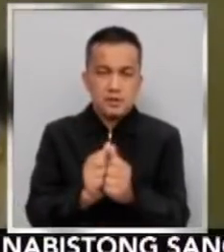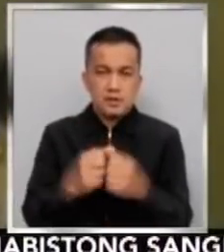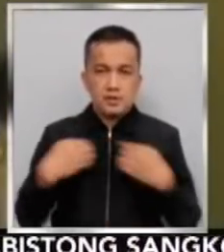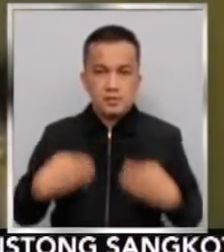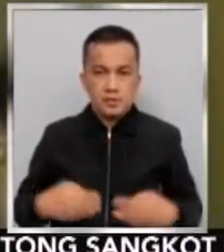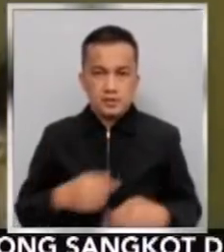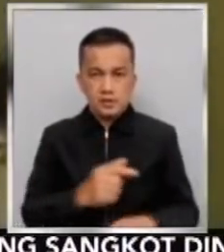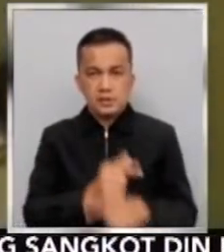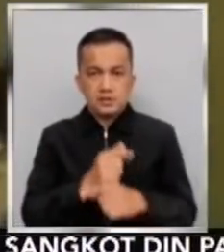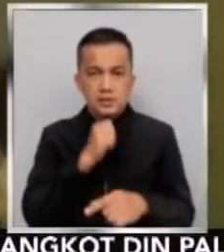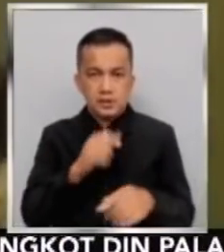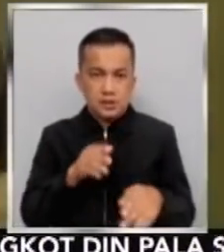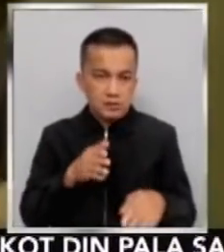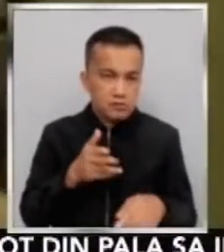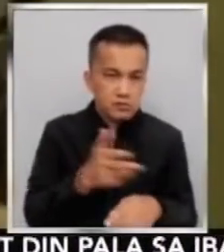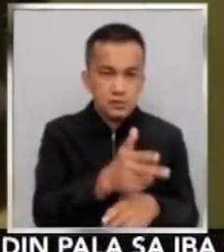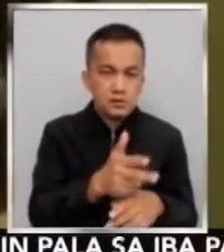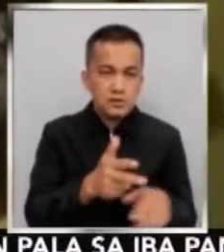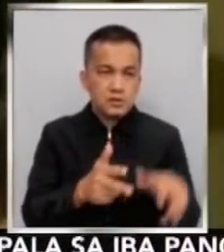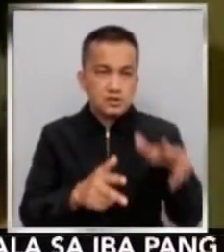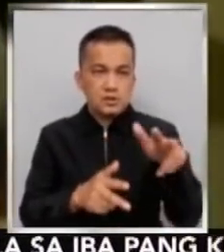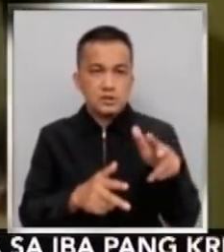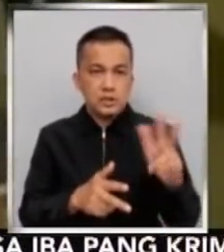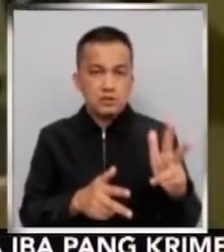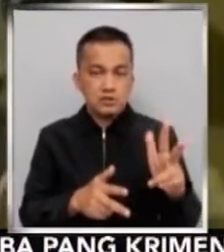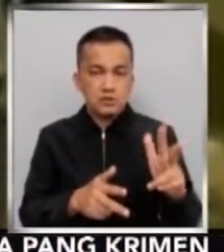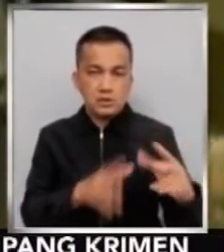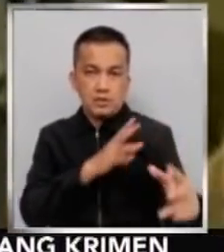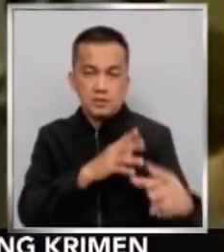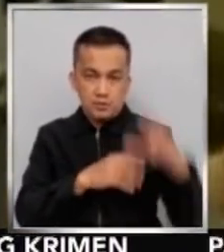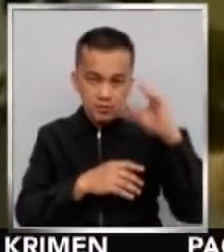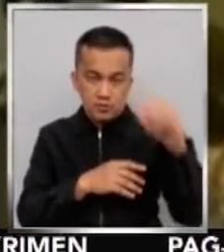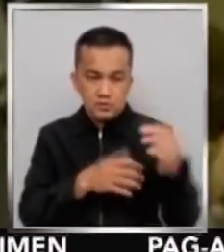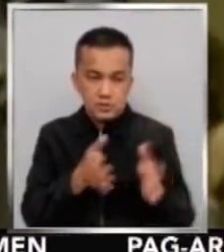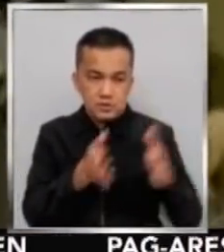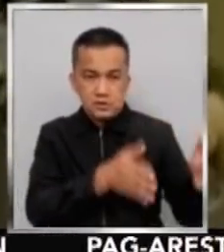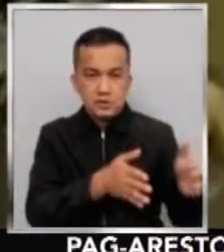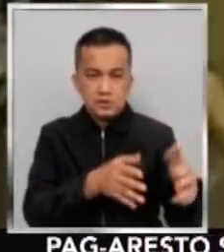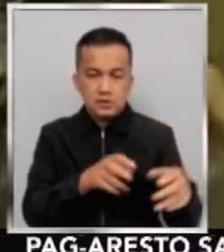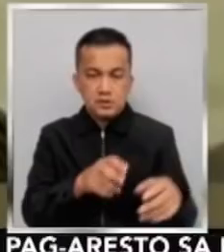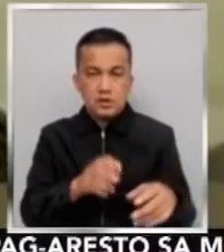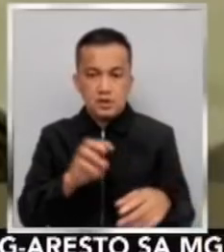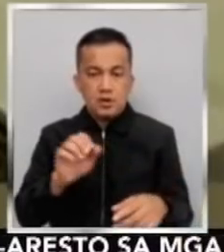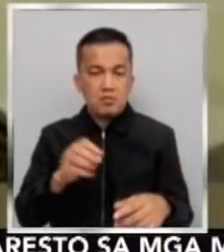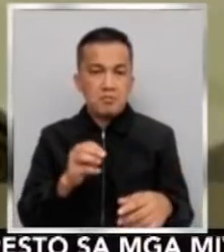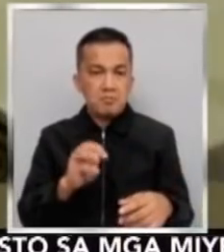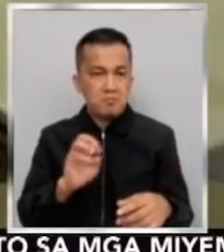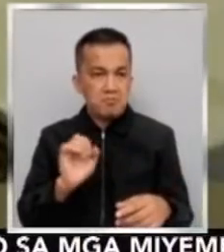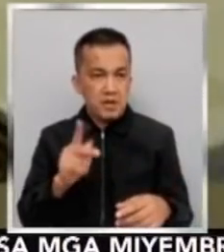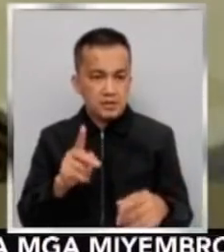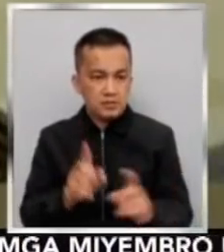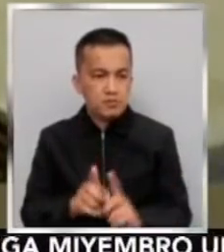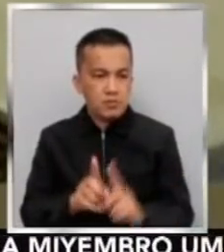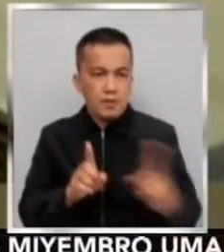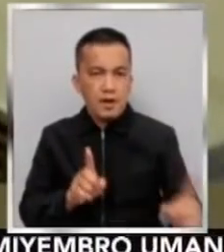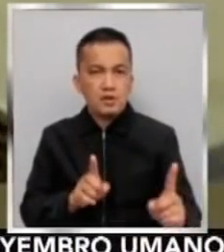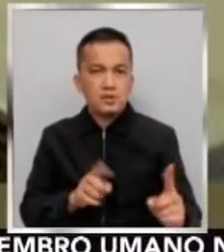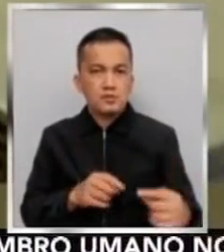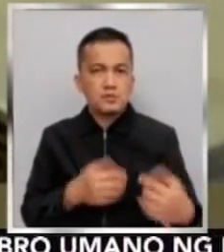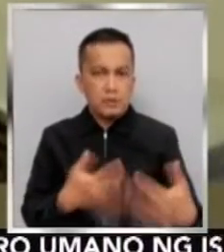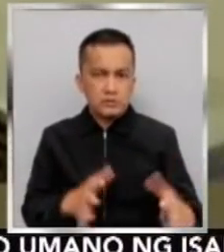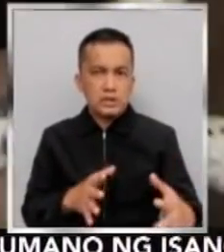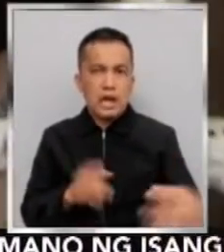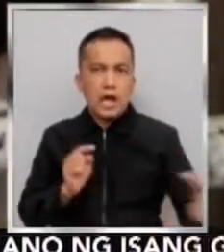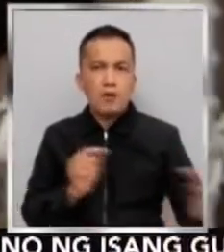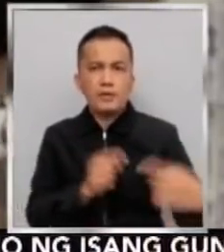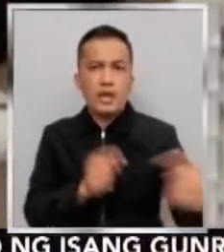makaabante dahil sa tatlong nag-aabang na lalaki sa tabing kalsada, binabaan sila ni Wall at dito na sumiklab ang gulo. Ayon sa